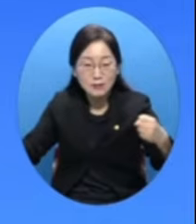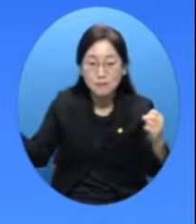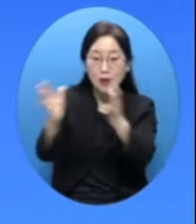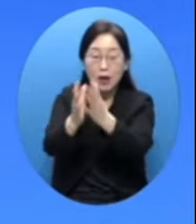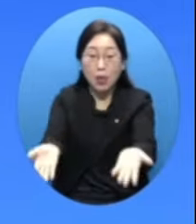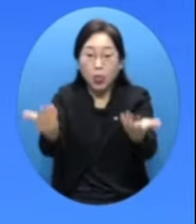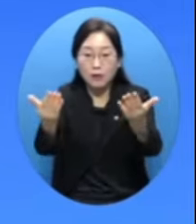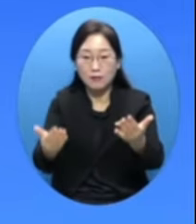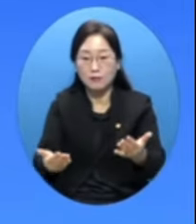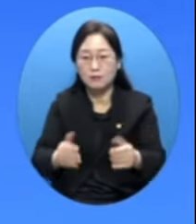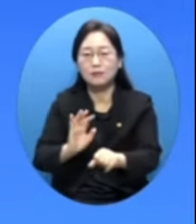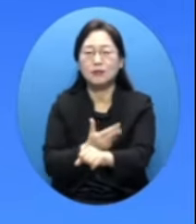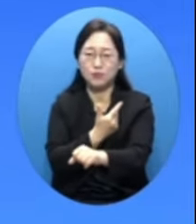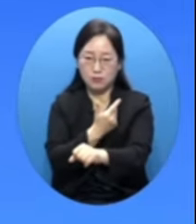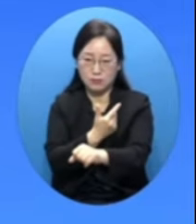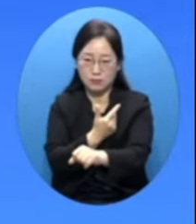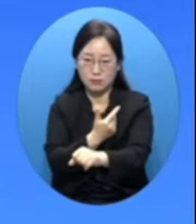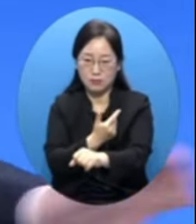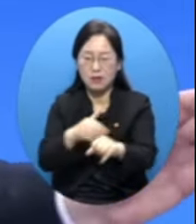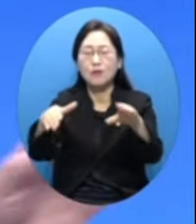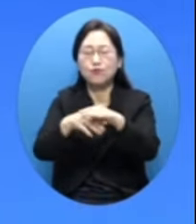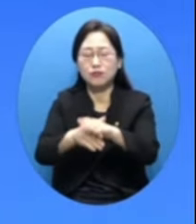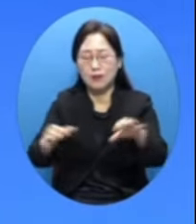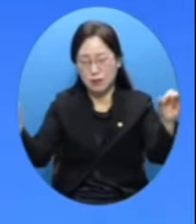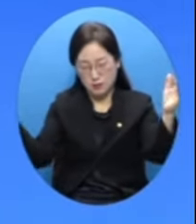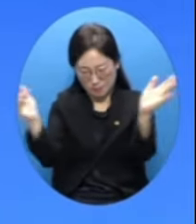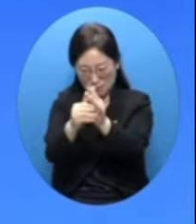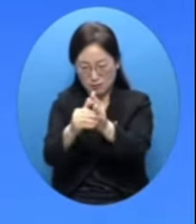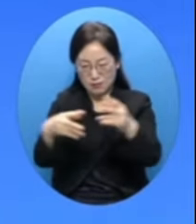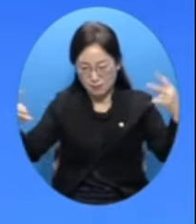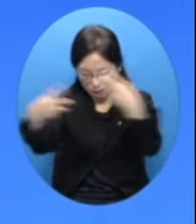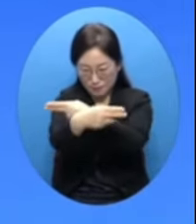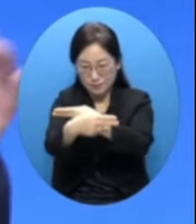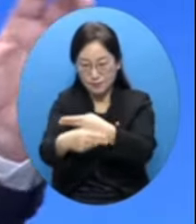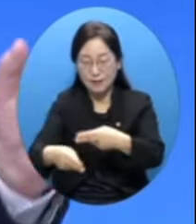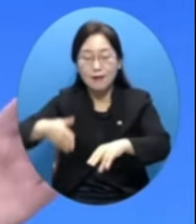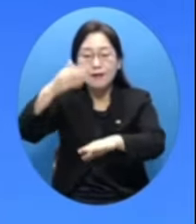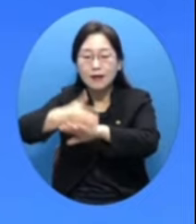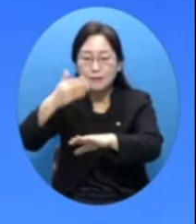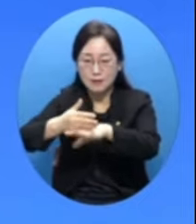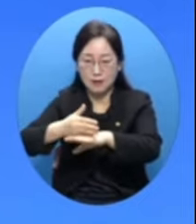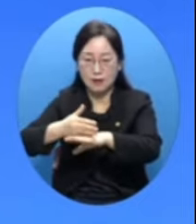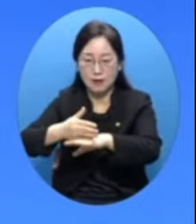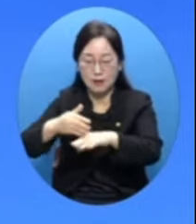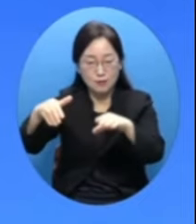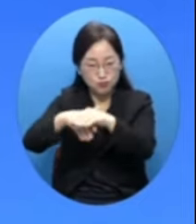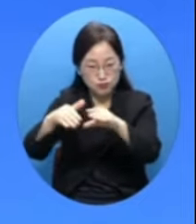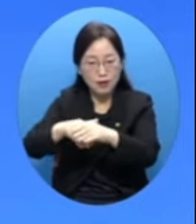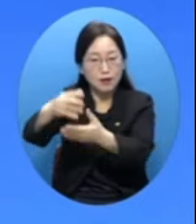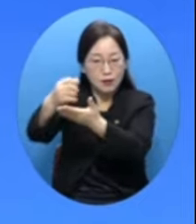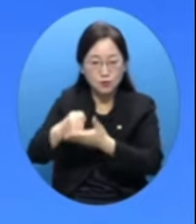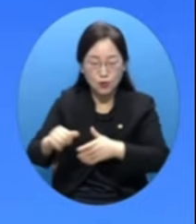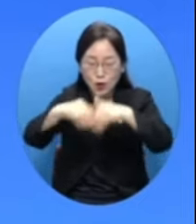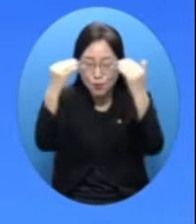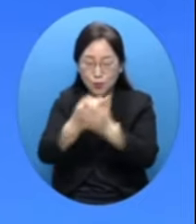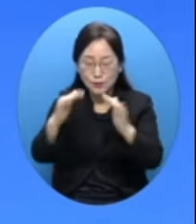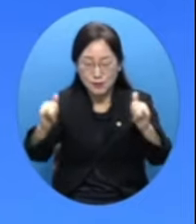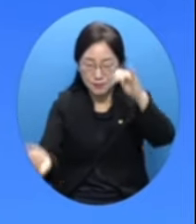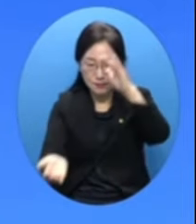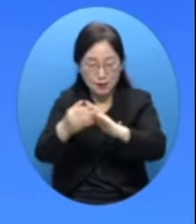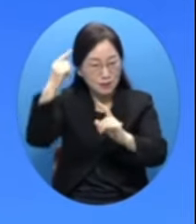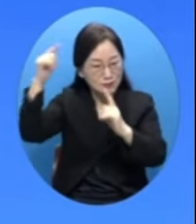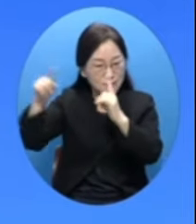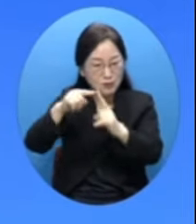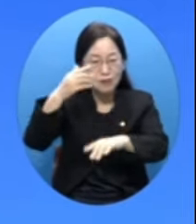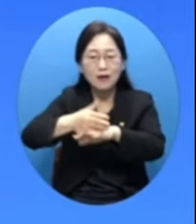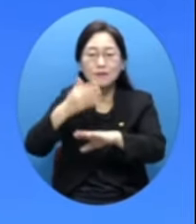잘못된 무릎 세상적인 문화가 떠나가버리고 감사 문화가 이 땅에 자리 잡아서 모든 사람이 절대긍정 절대감사로 변화되어